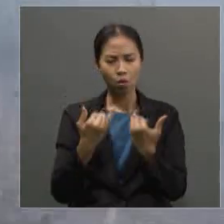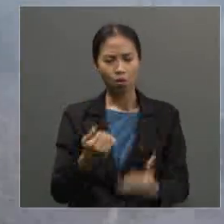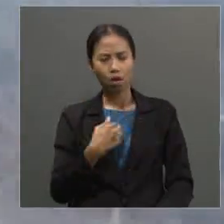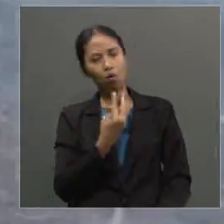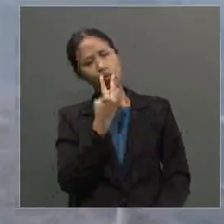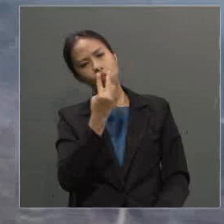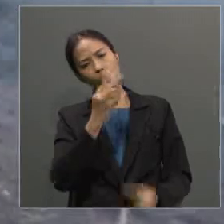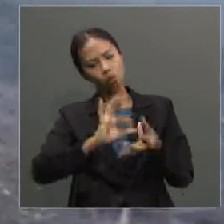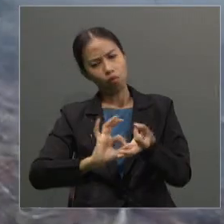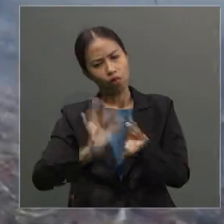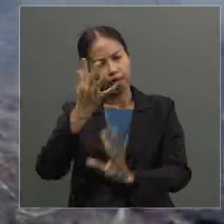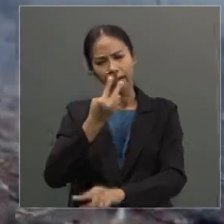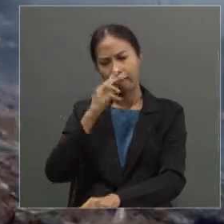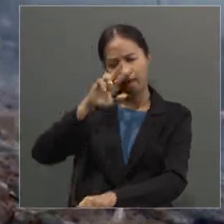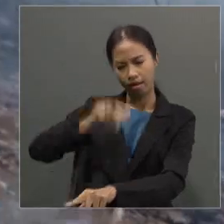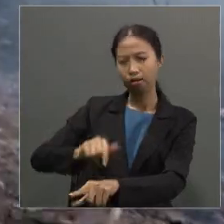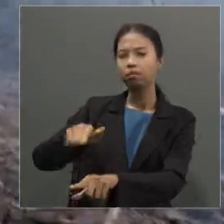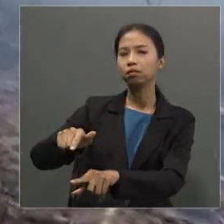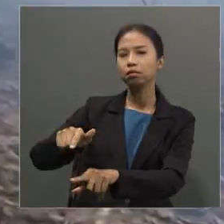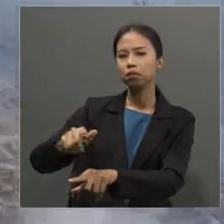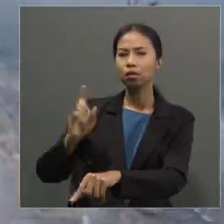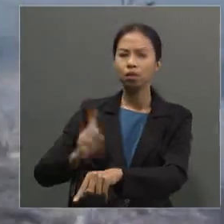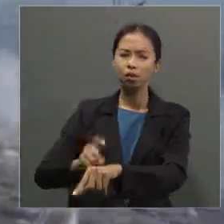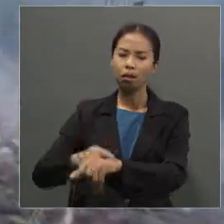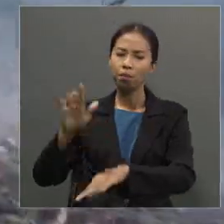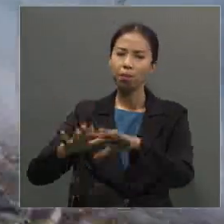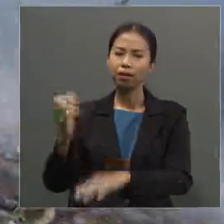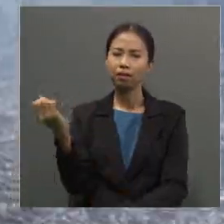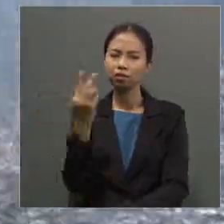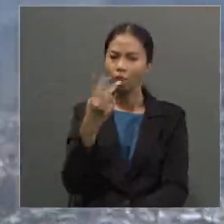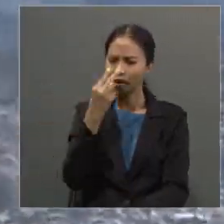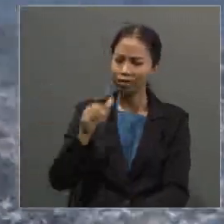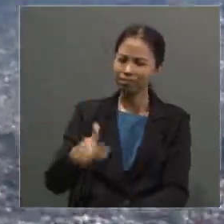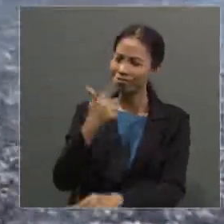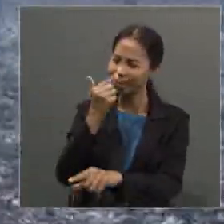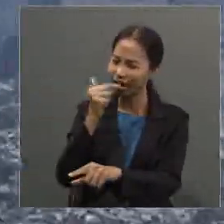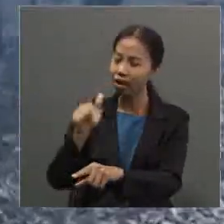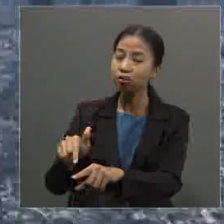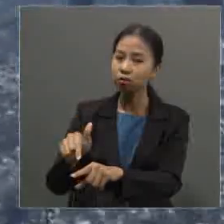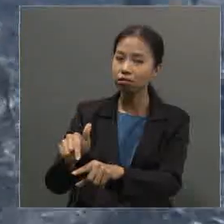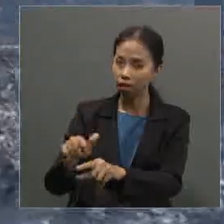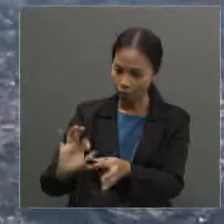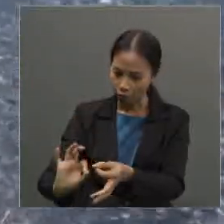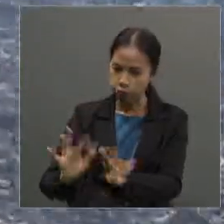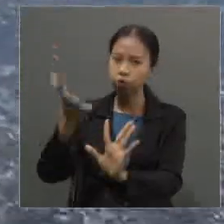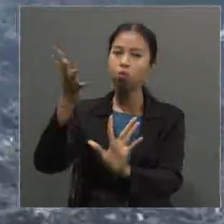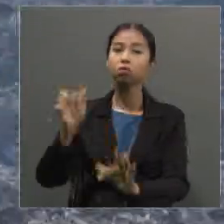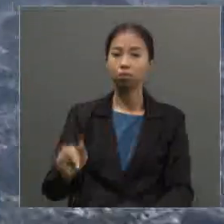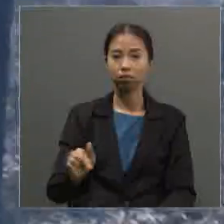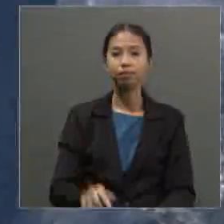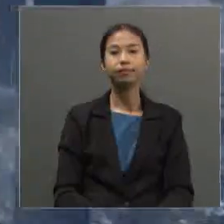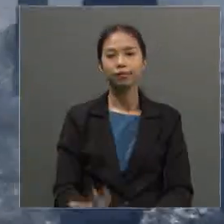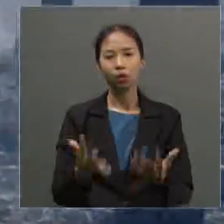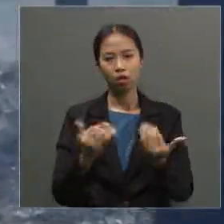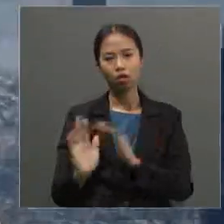ว่าไฟเนี่ยปะทุมาตั้งแต่ในช่วงของ 2:00นก็คือ 2:00นที่ผ่านมาแล้วครับอค่ะคือตอนเช้าวันนี้มันก็ยังคงมี